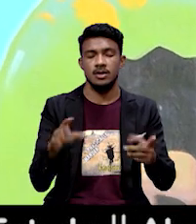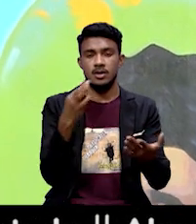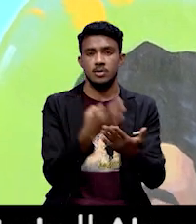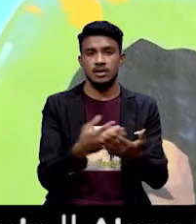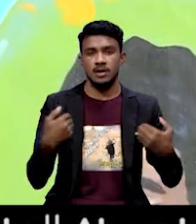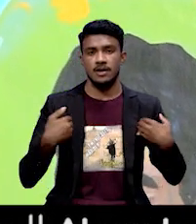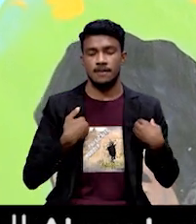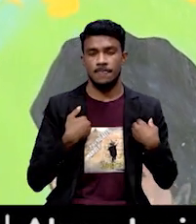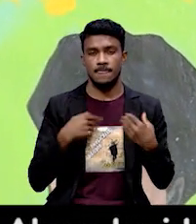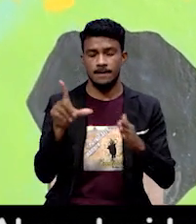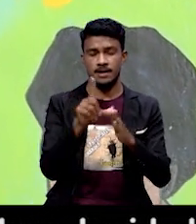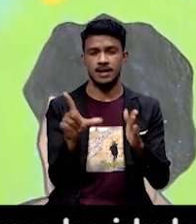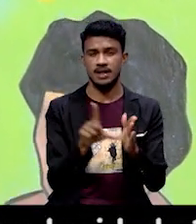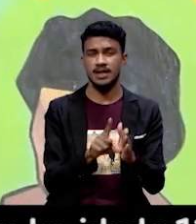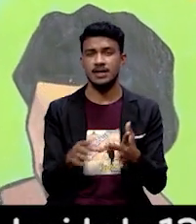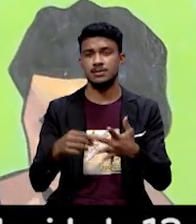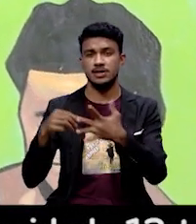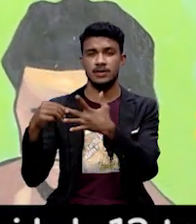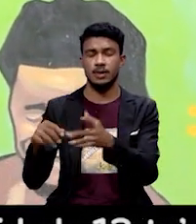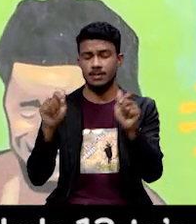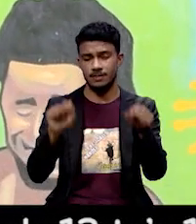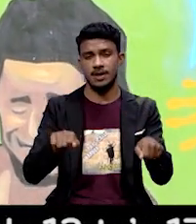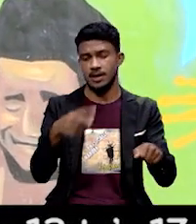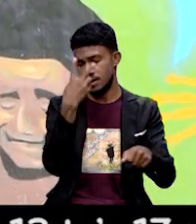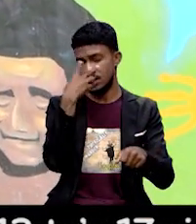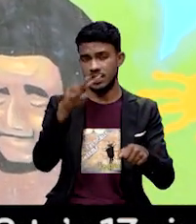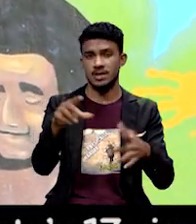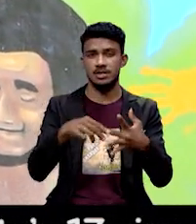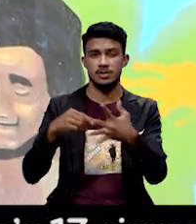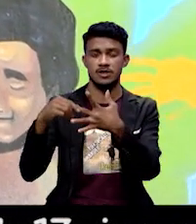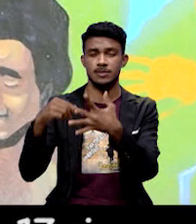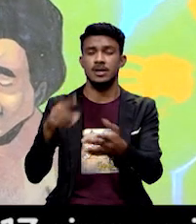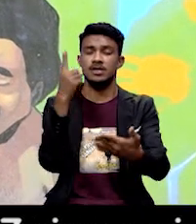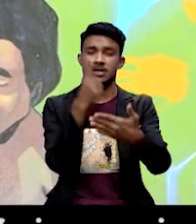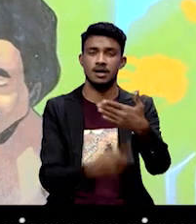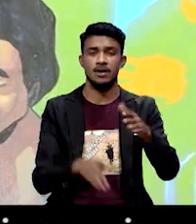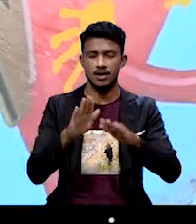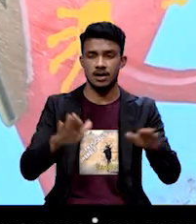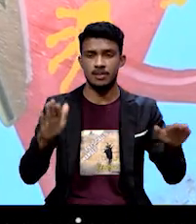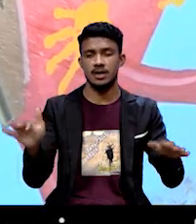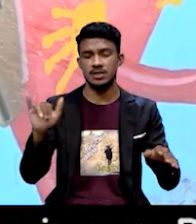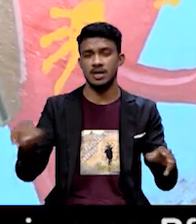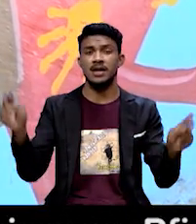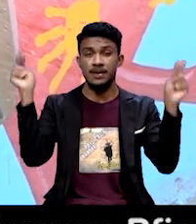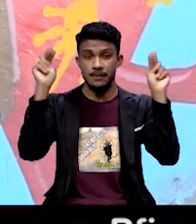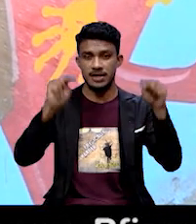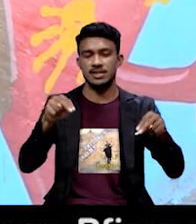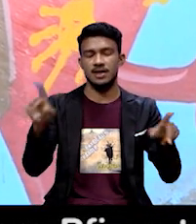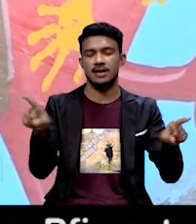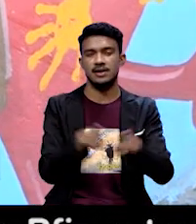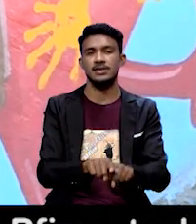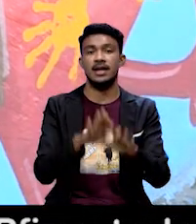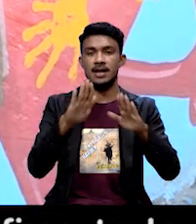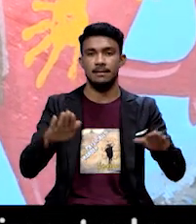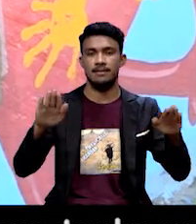lewan so ons lei spesifiku ida para tu hare spesifiku ba seda mak labarek sarna persiza nudar labarek